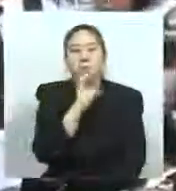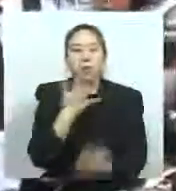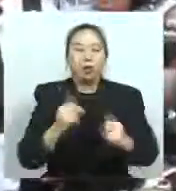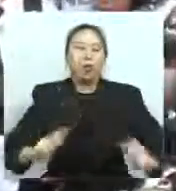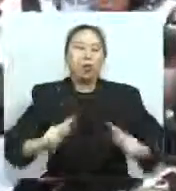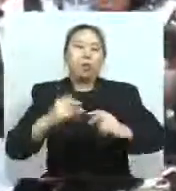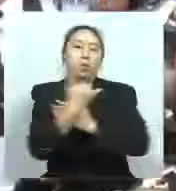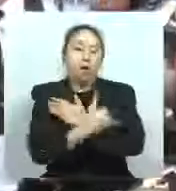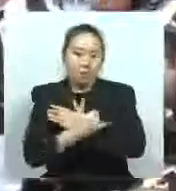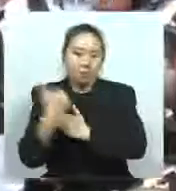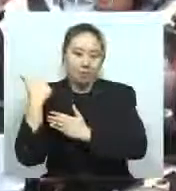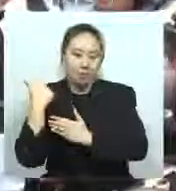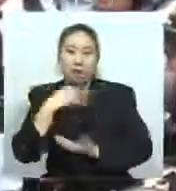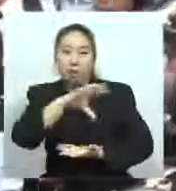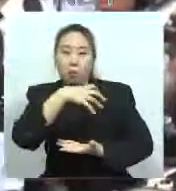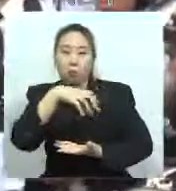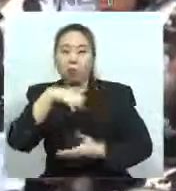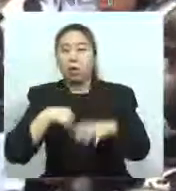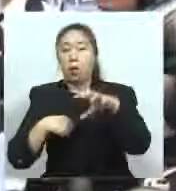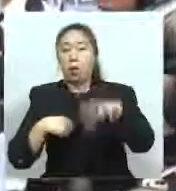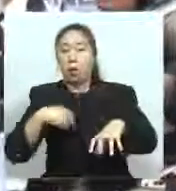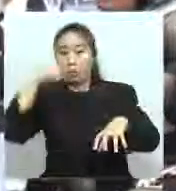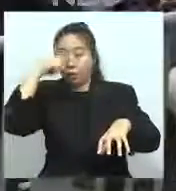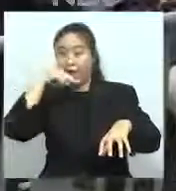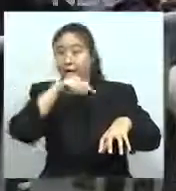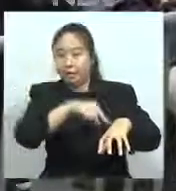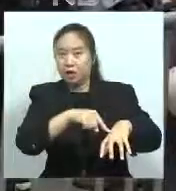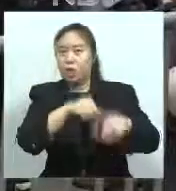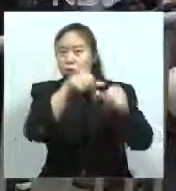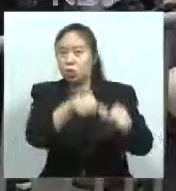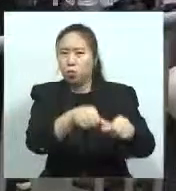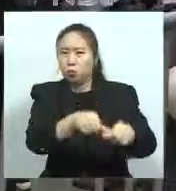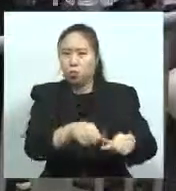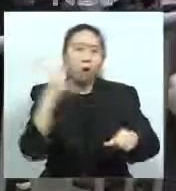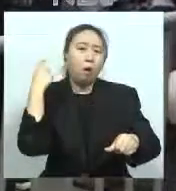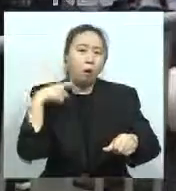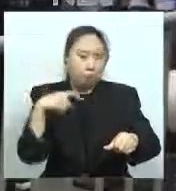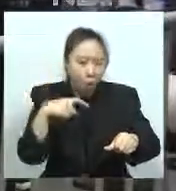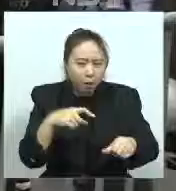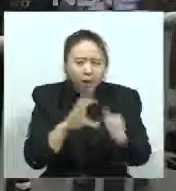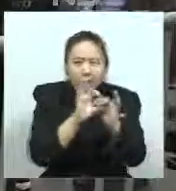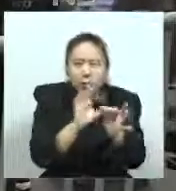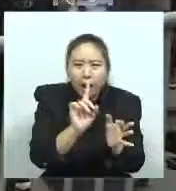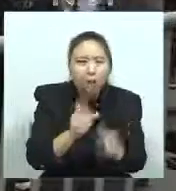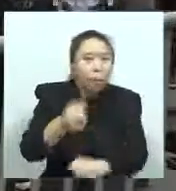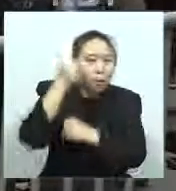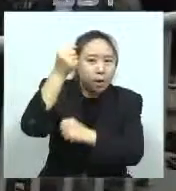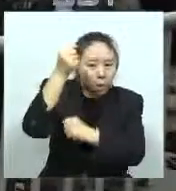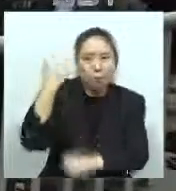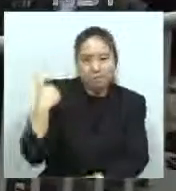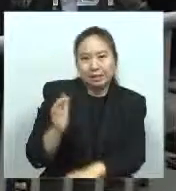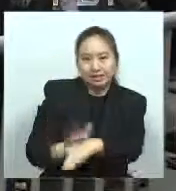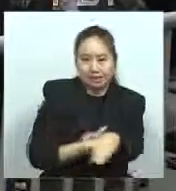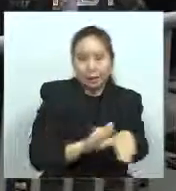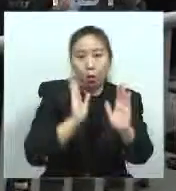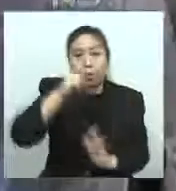ระทรวงการต่างประเทศได้รับรายงานจากสถานกงสุลใหญ่ไทยณเมืองฮ่องกงเกี่ยวกับสถานการณ์ชุมนุมประท้วงก็ได้มีการเตือนคน